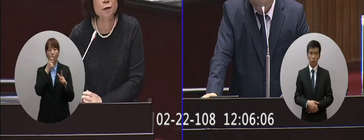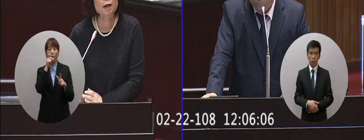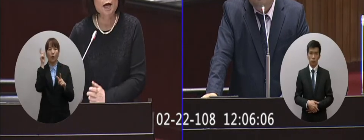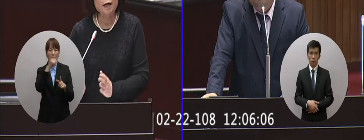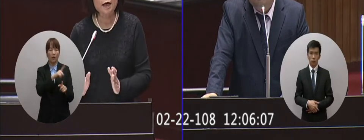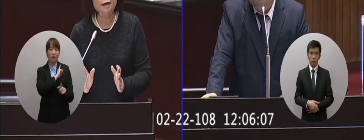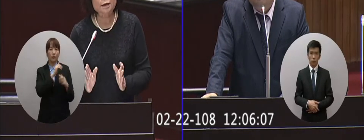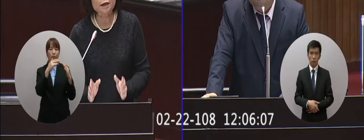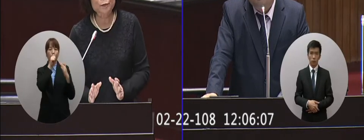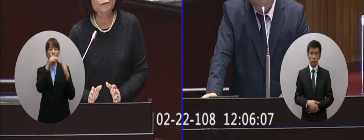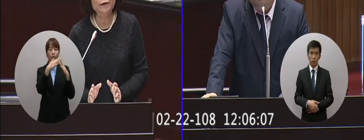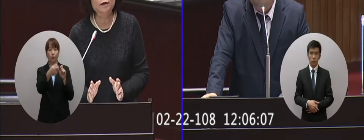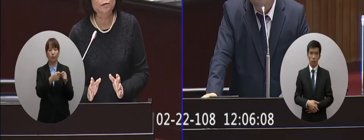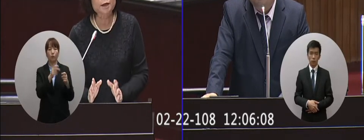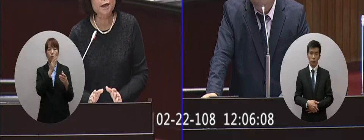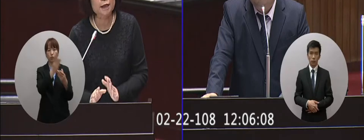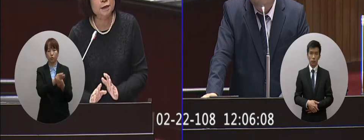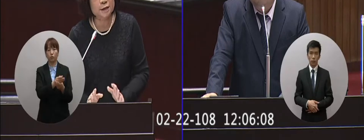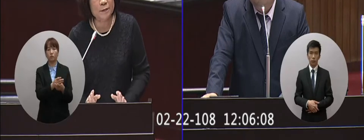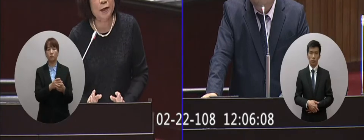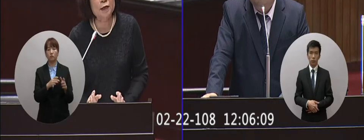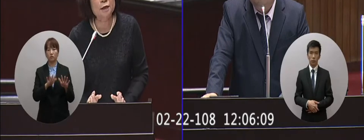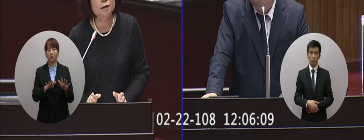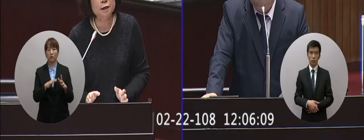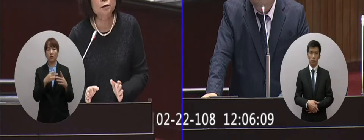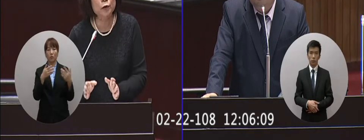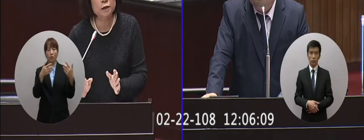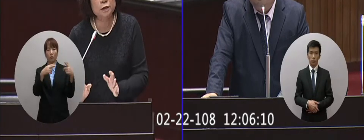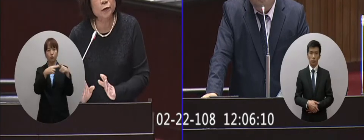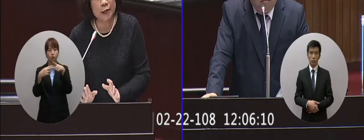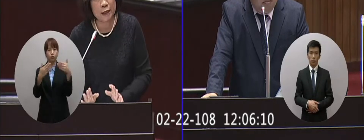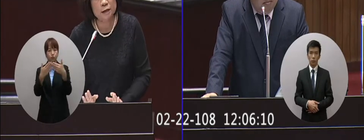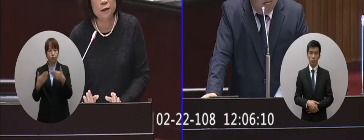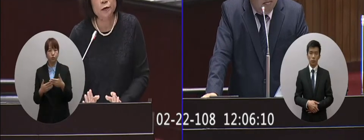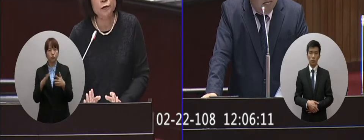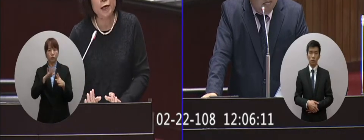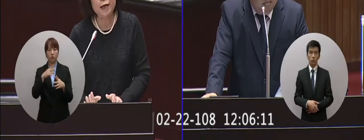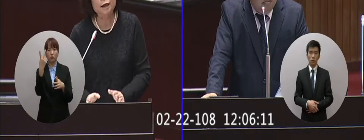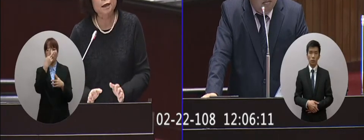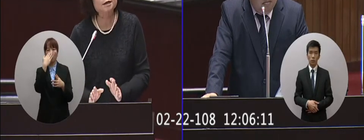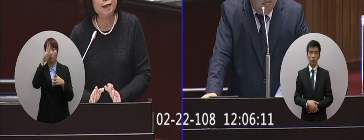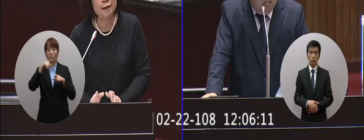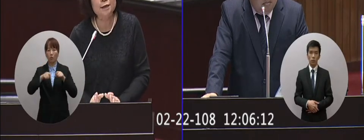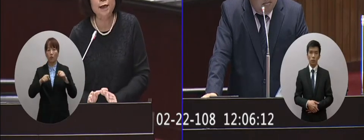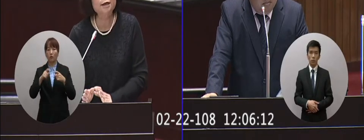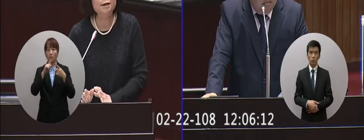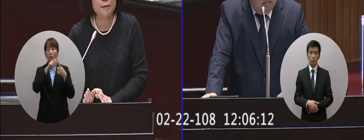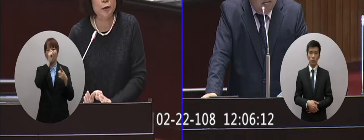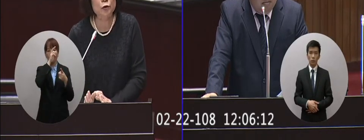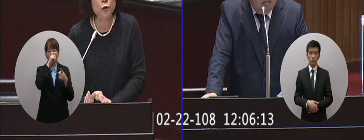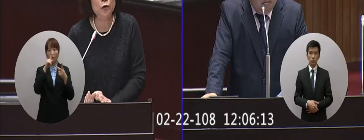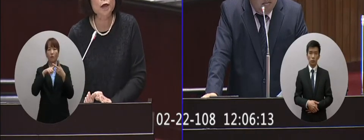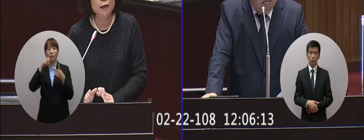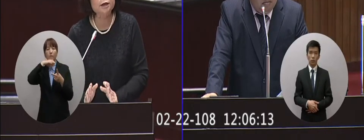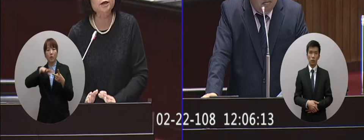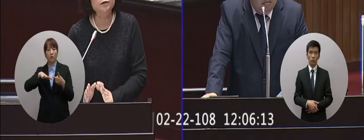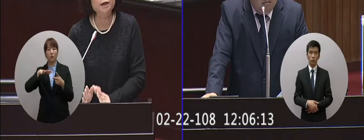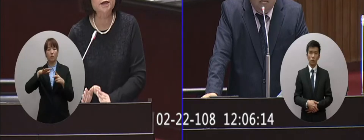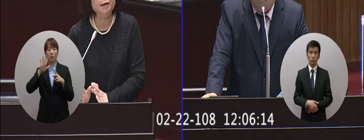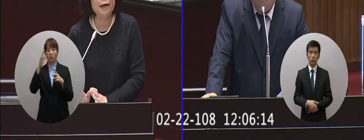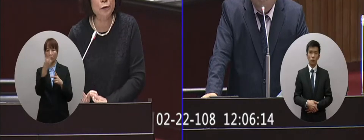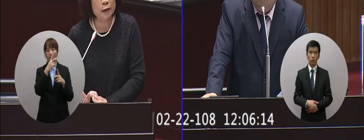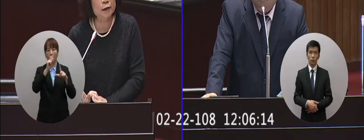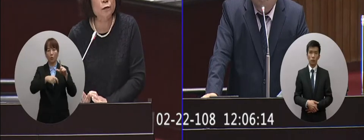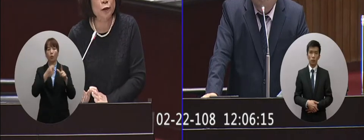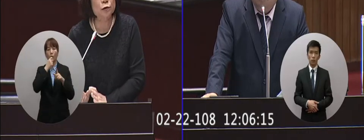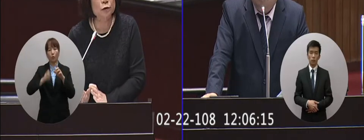乡投资。那这个部分呢，我们现在一直在媒合，其实我已经有两个成功的案例，一个在宜兰，一个在屏东，已经有